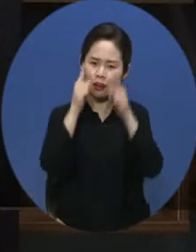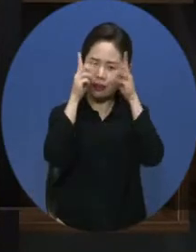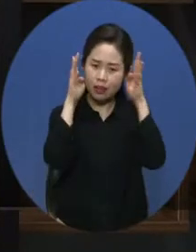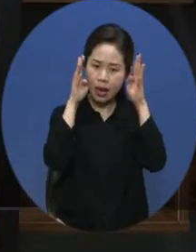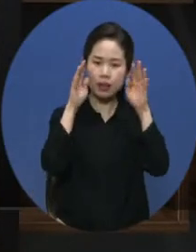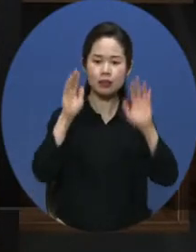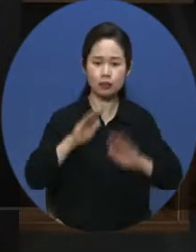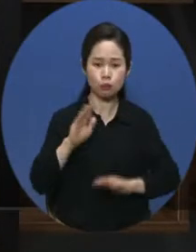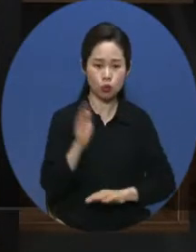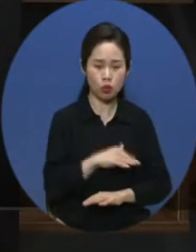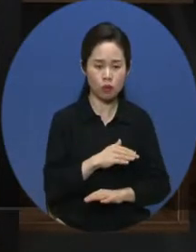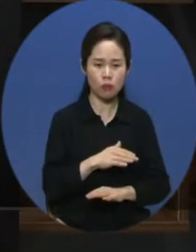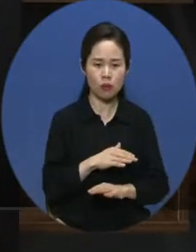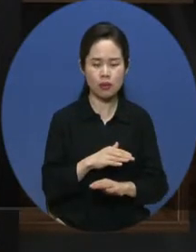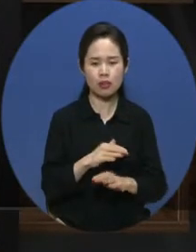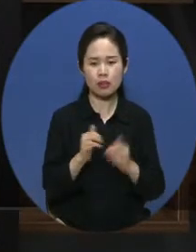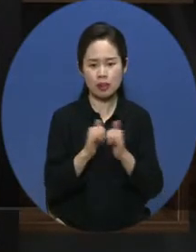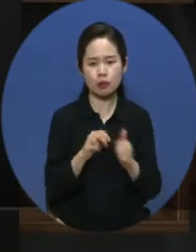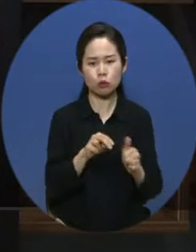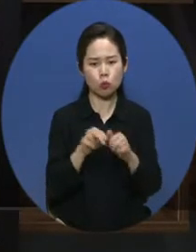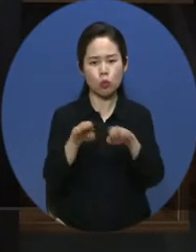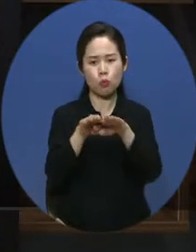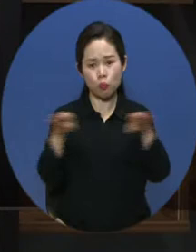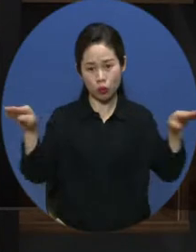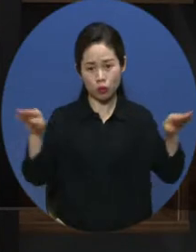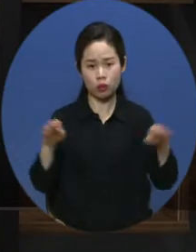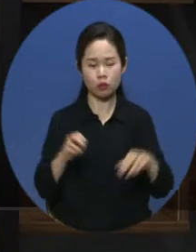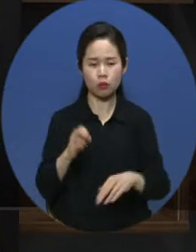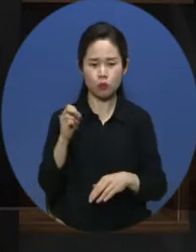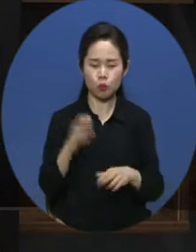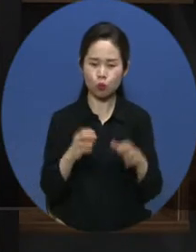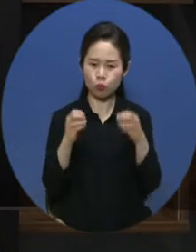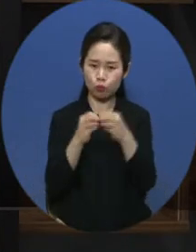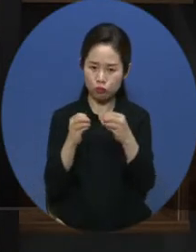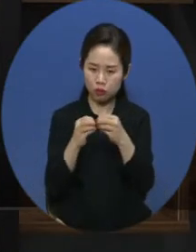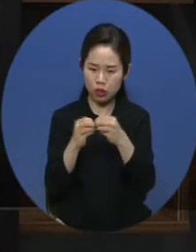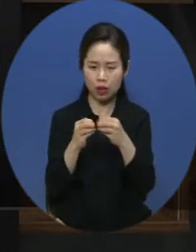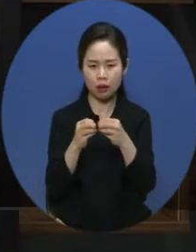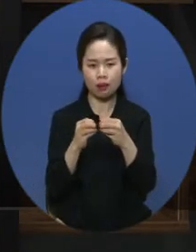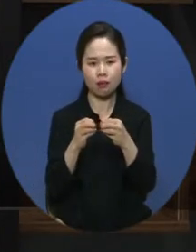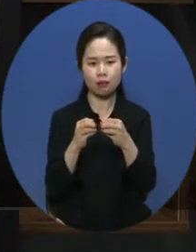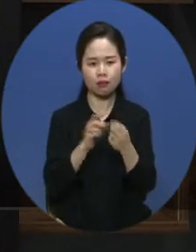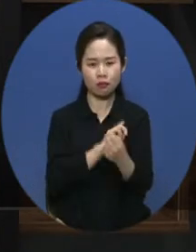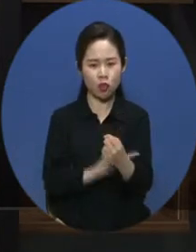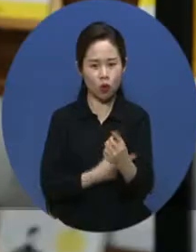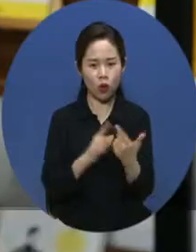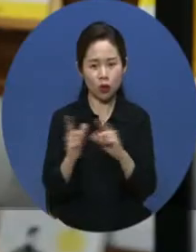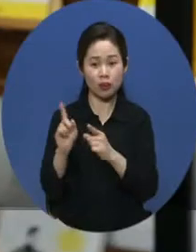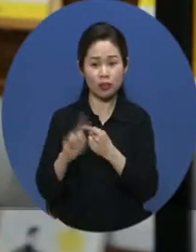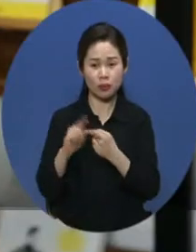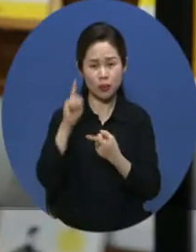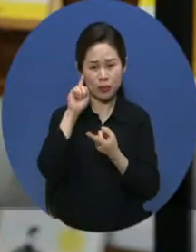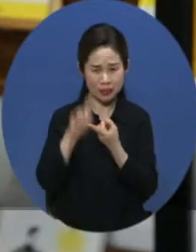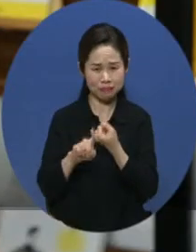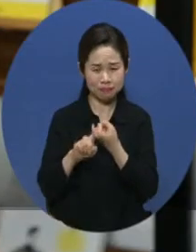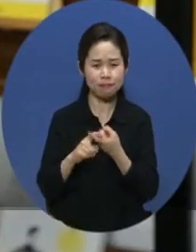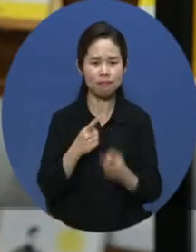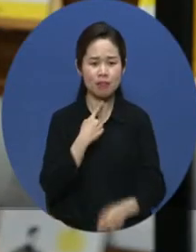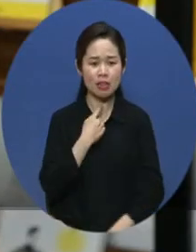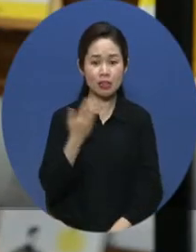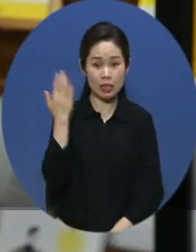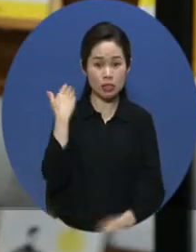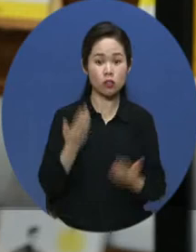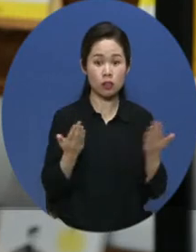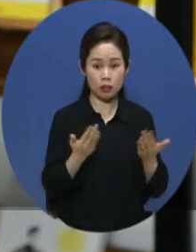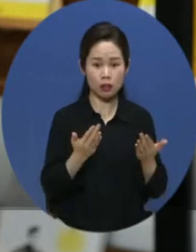때부터 이제 정보 평등, 특히 이제 문해력에 대한 관심이 좀 많이 있었습니다. 그래서 원래 이전 직장은 환경과